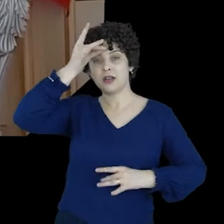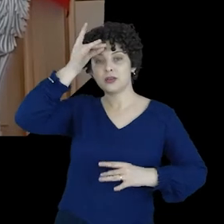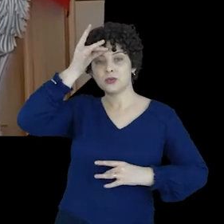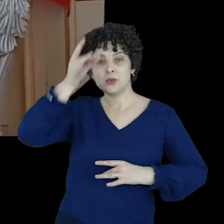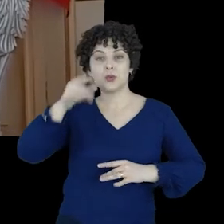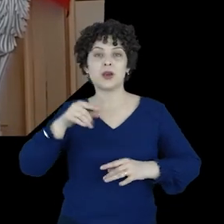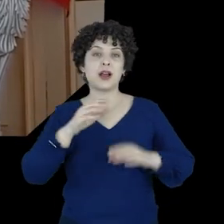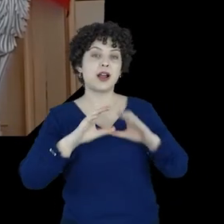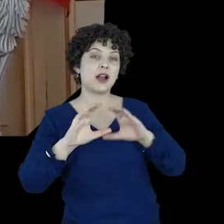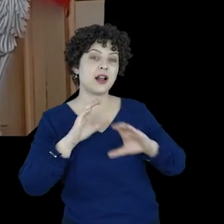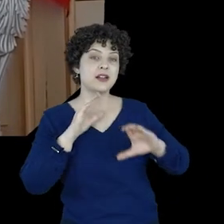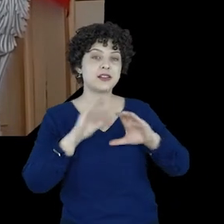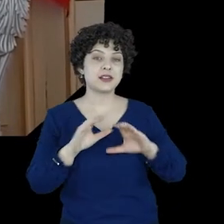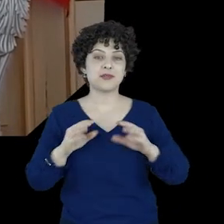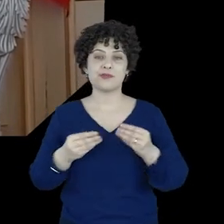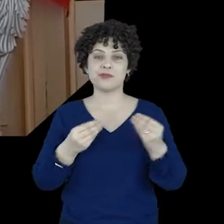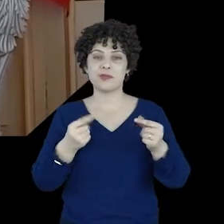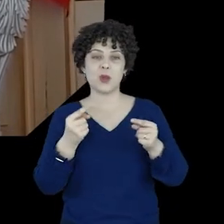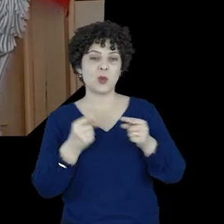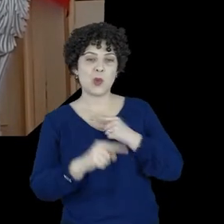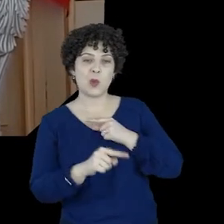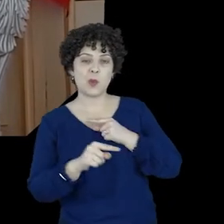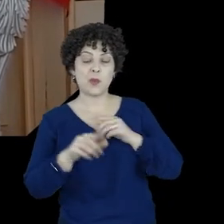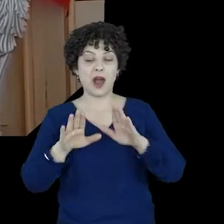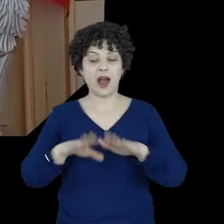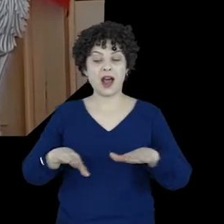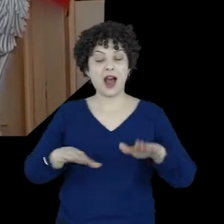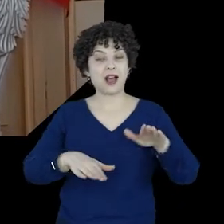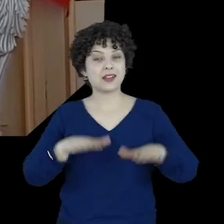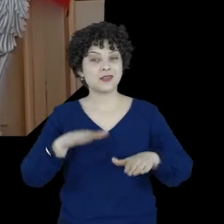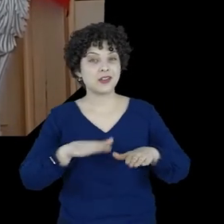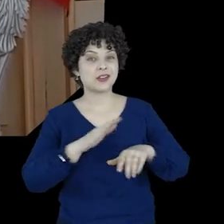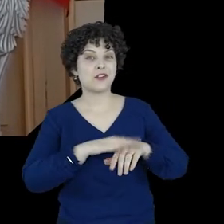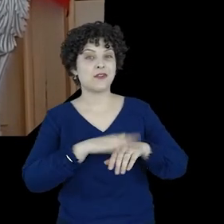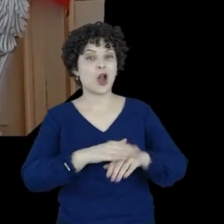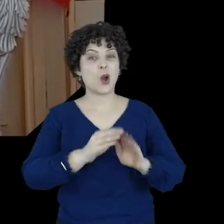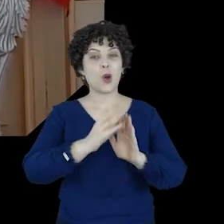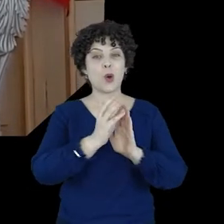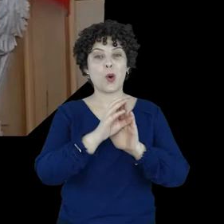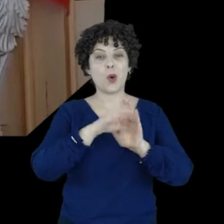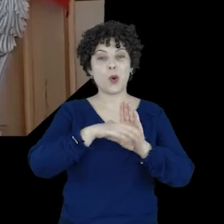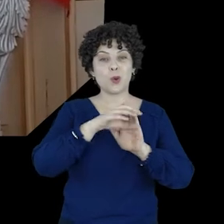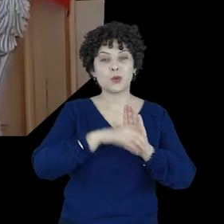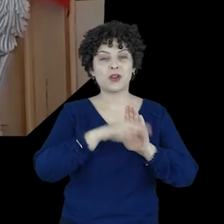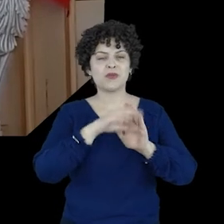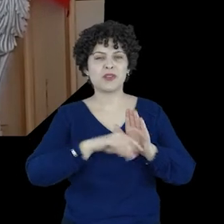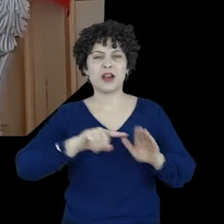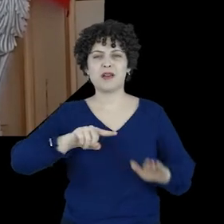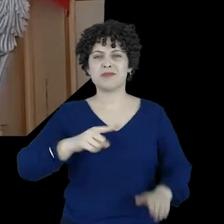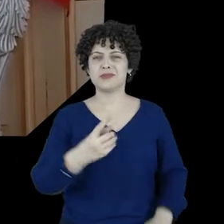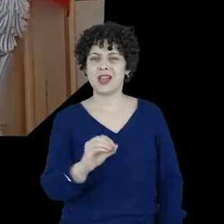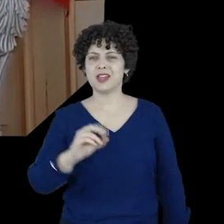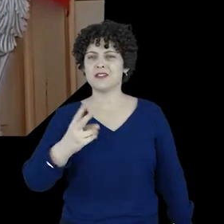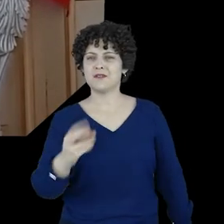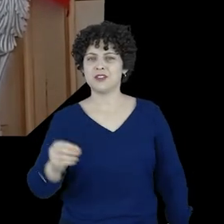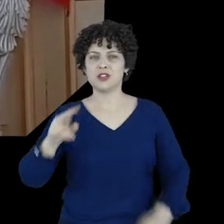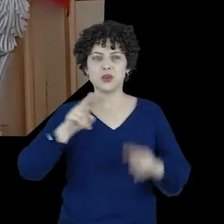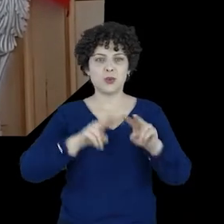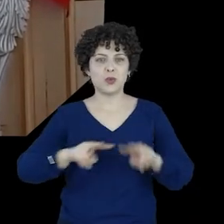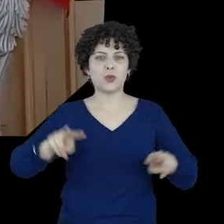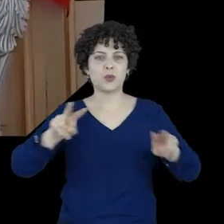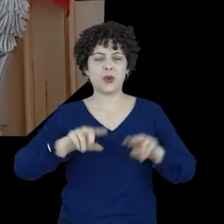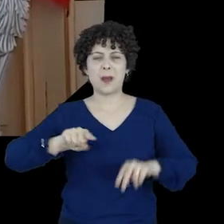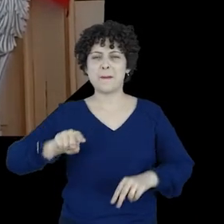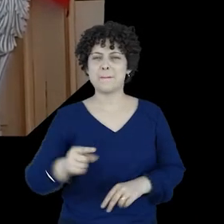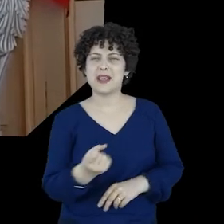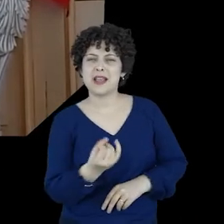bien, ne s'appliquaient pas aux enfants qui produisaient parfois dizaines de vidéos regardées des